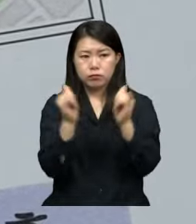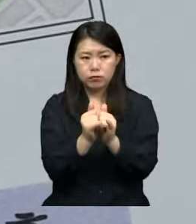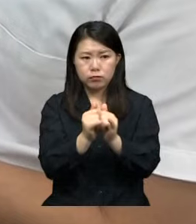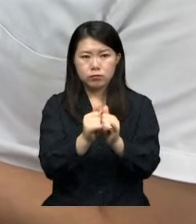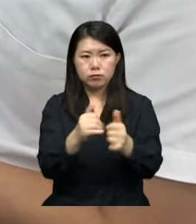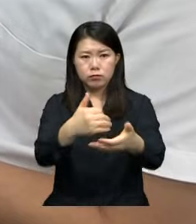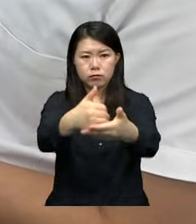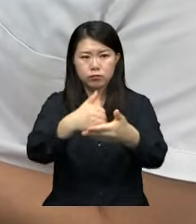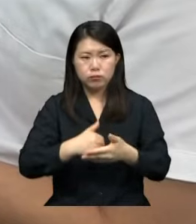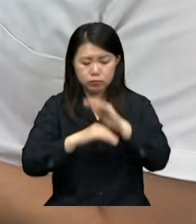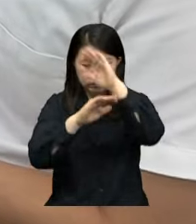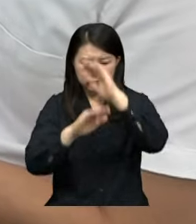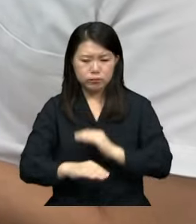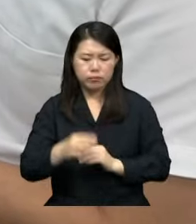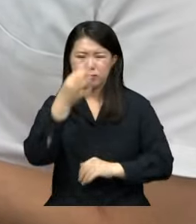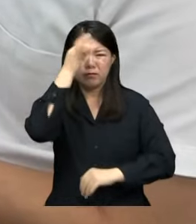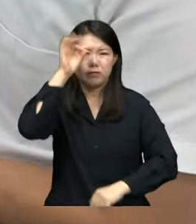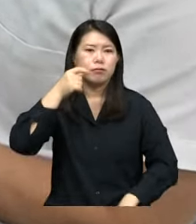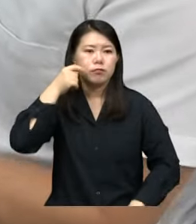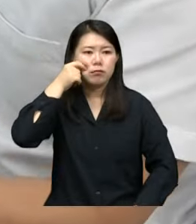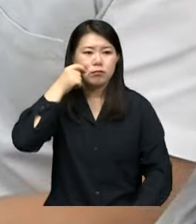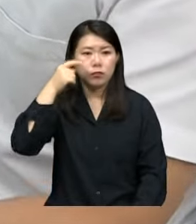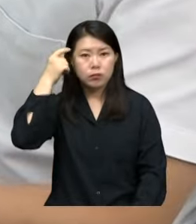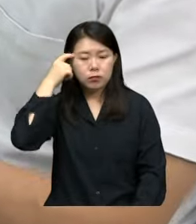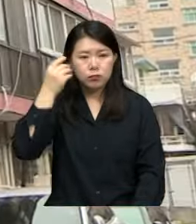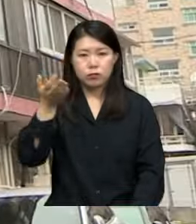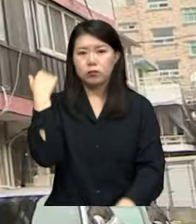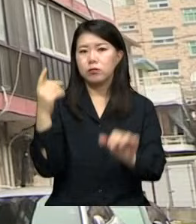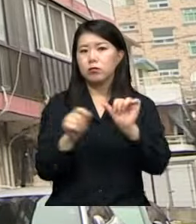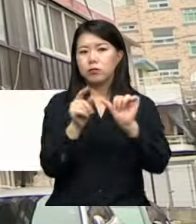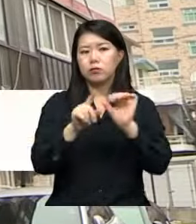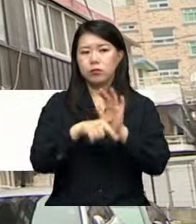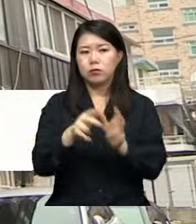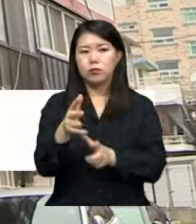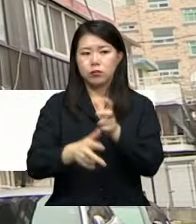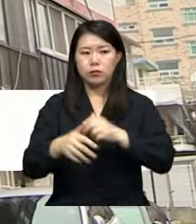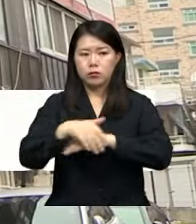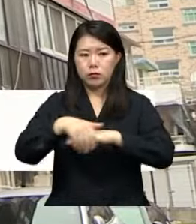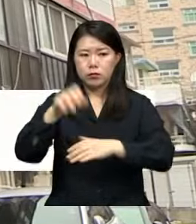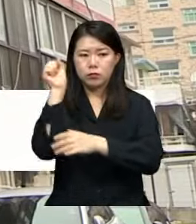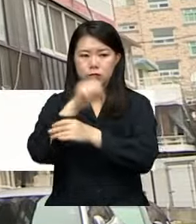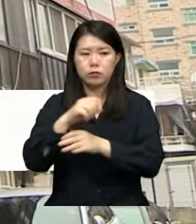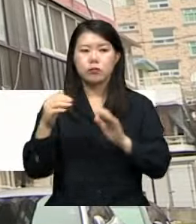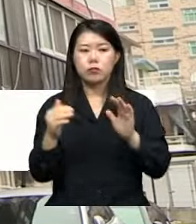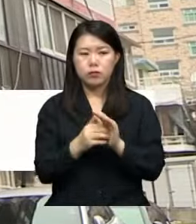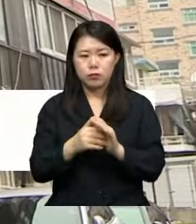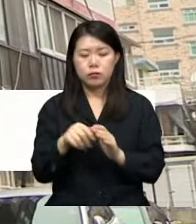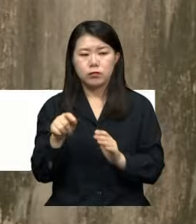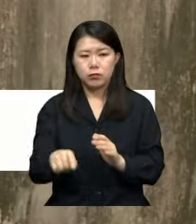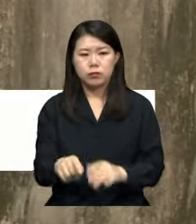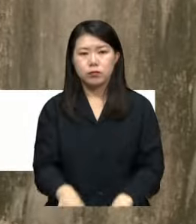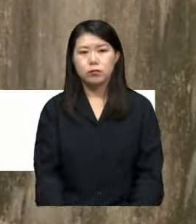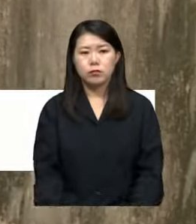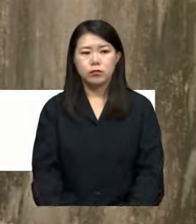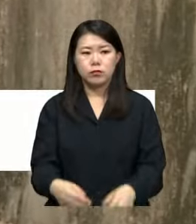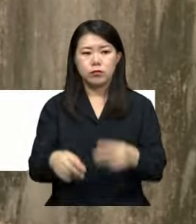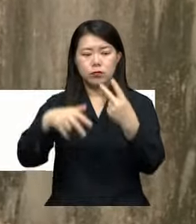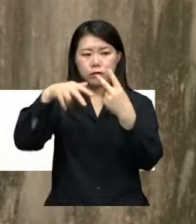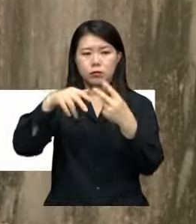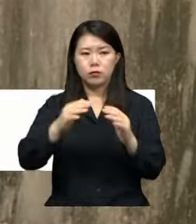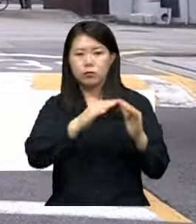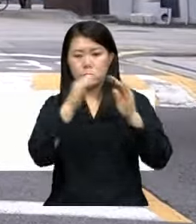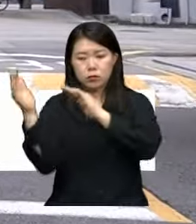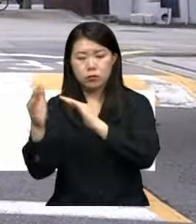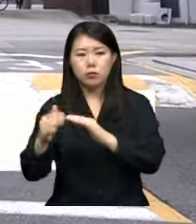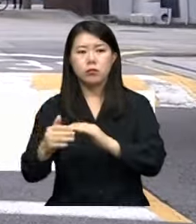수용하기 어렵다고 밝혔습니다 이미 지난 5월에 사업 시행 계획인가 관한 해당 재건축 사업은 이주 절차를 앞두고